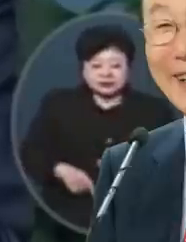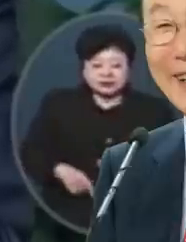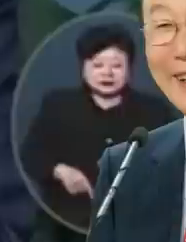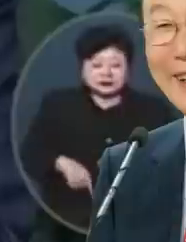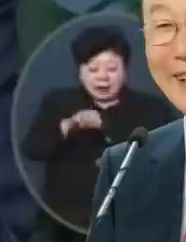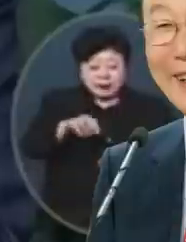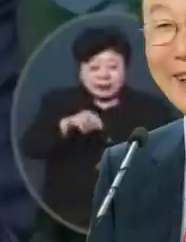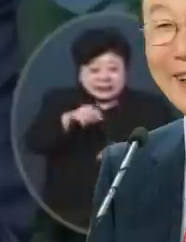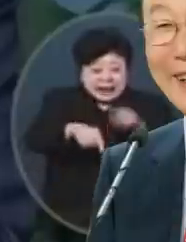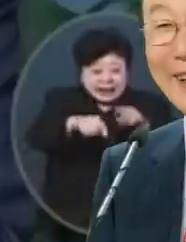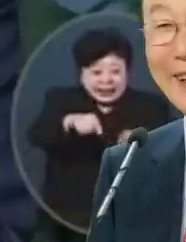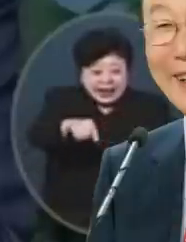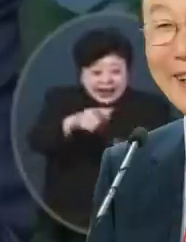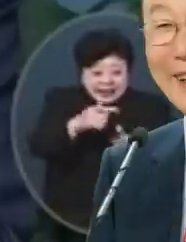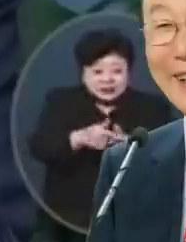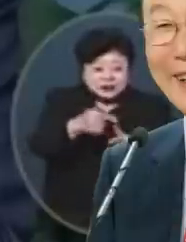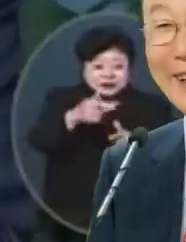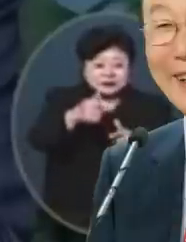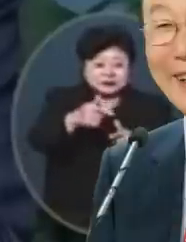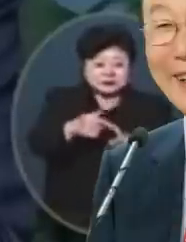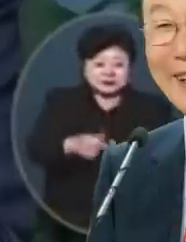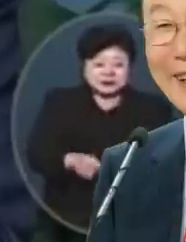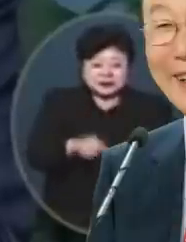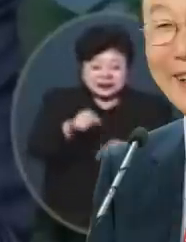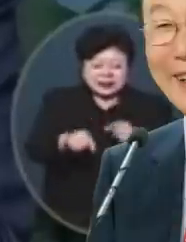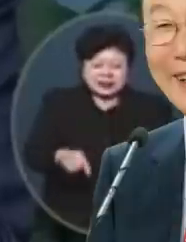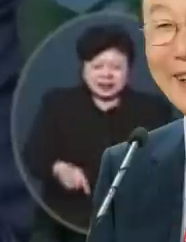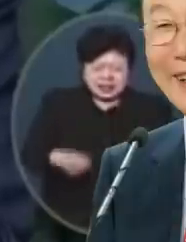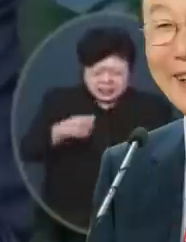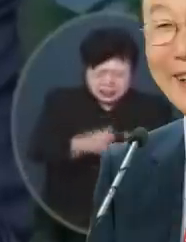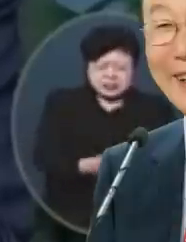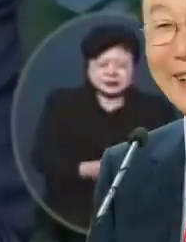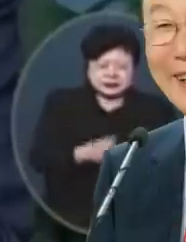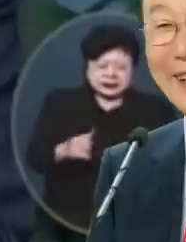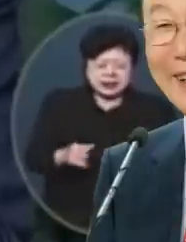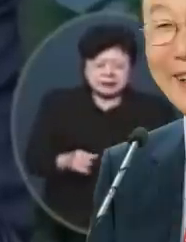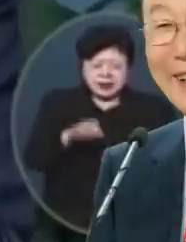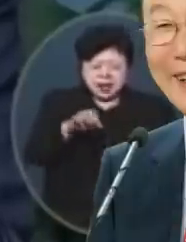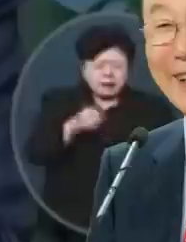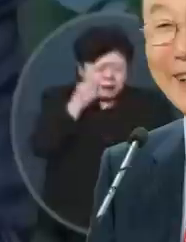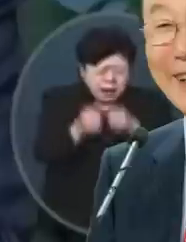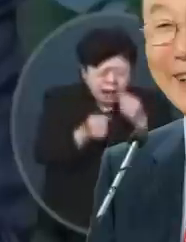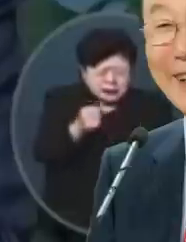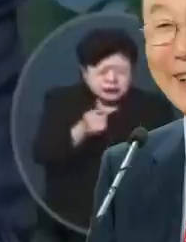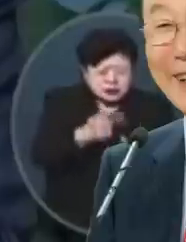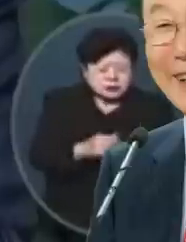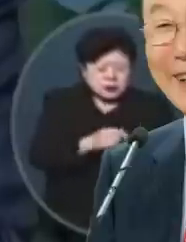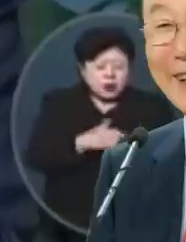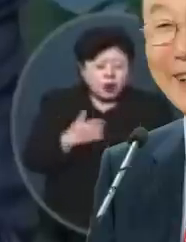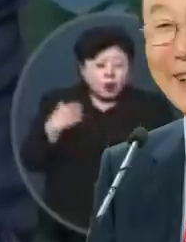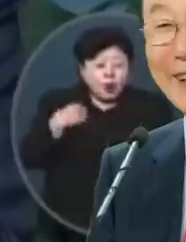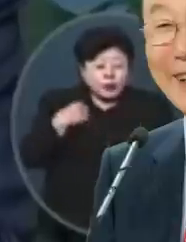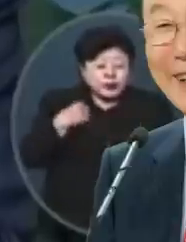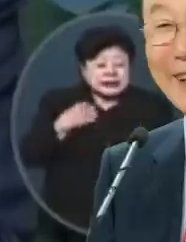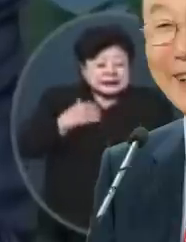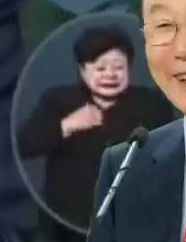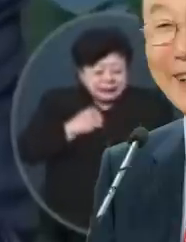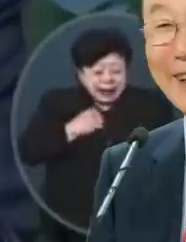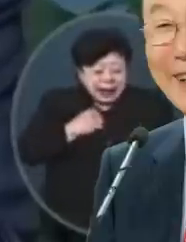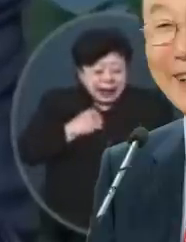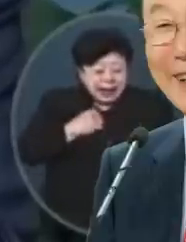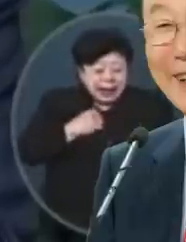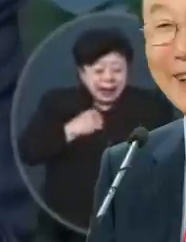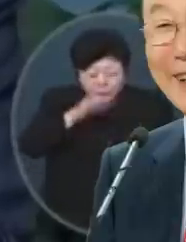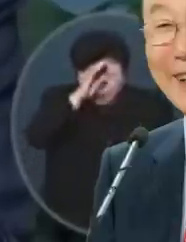때 그는 결심하고 군중 속에 헤치고 뛰어들어가서 예수님의 옷자락에 손을